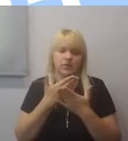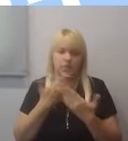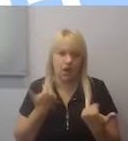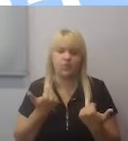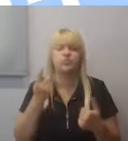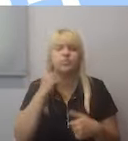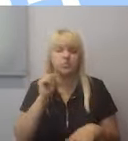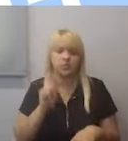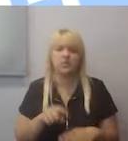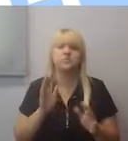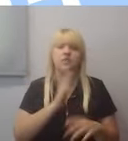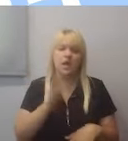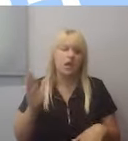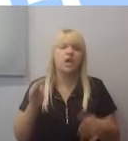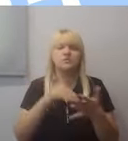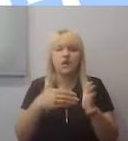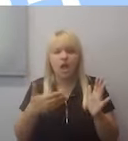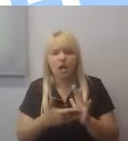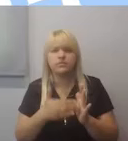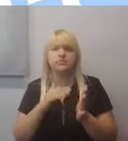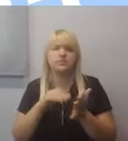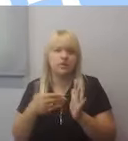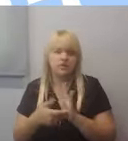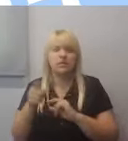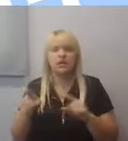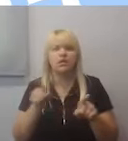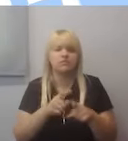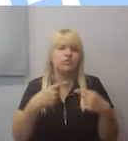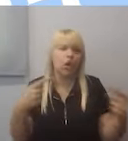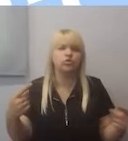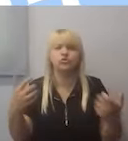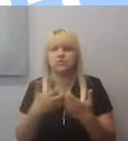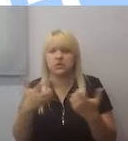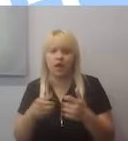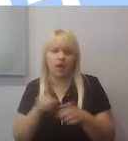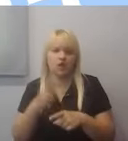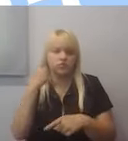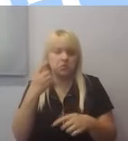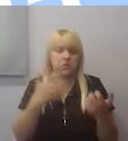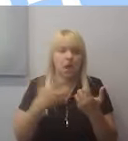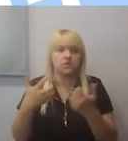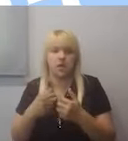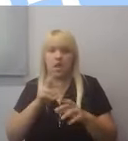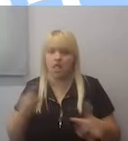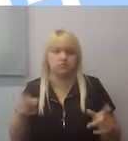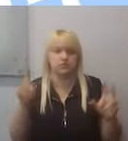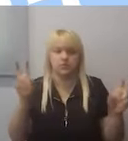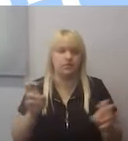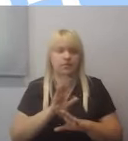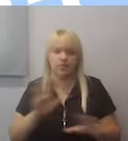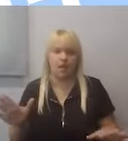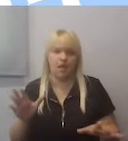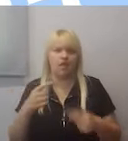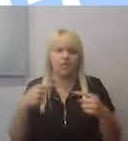katros apstākļos pat dažādos karos liekās ka karš ir viena tā pati tēma nē pielietotas dažādas tehnoloģijas iekārtas